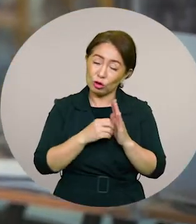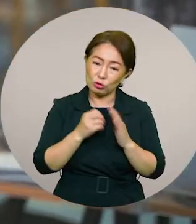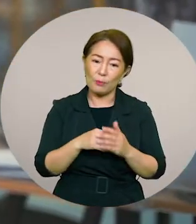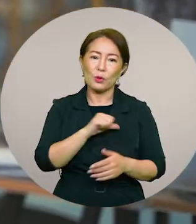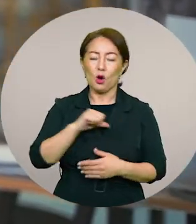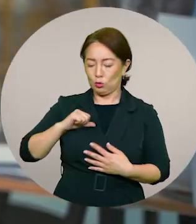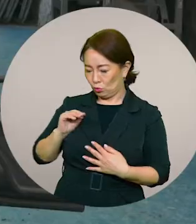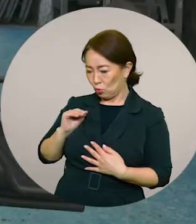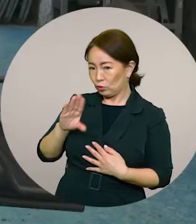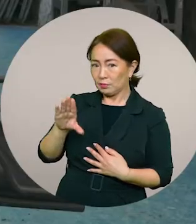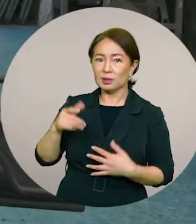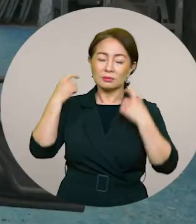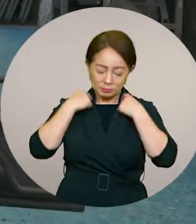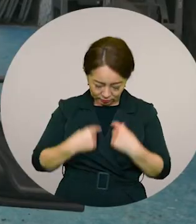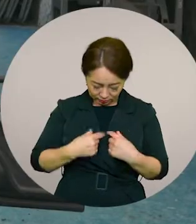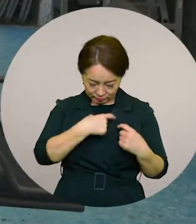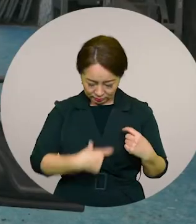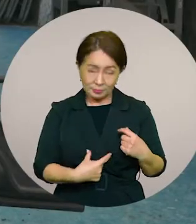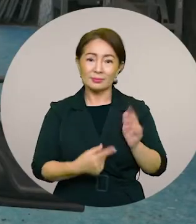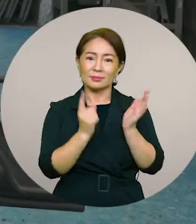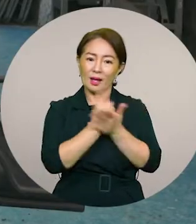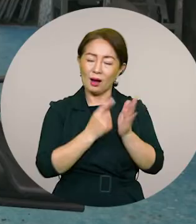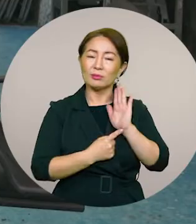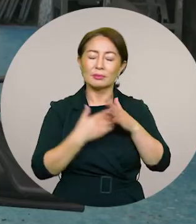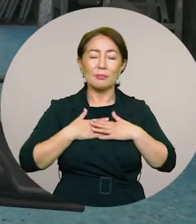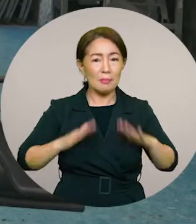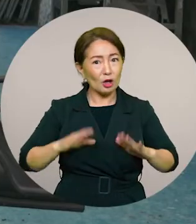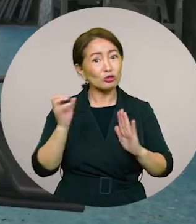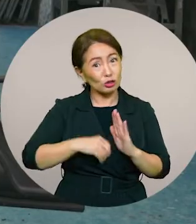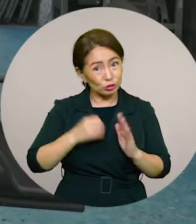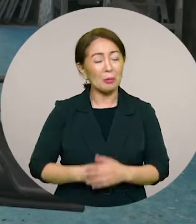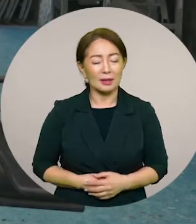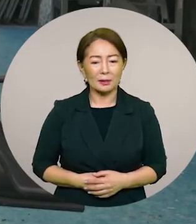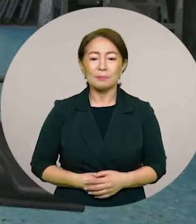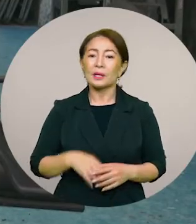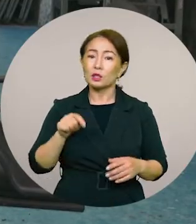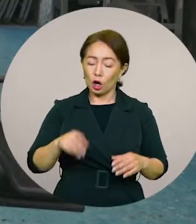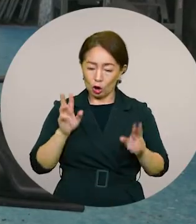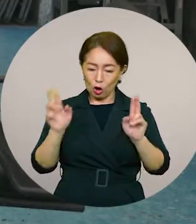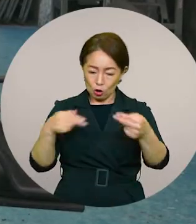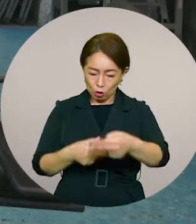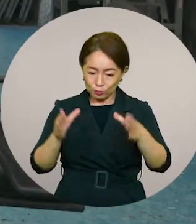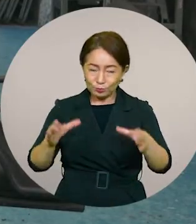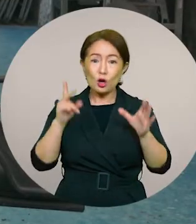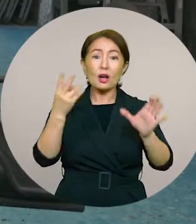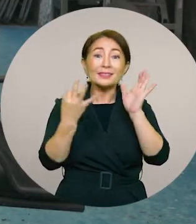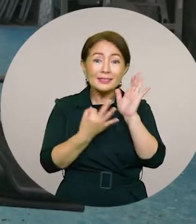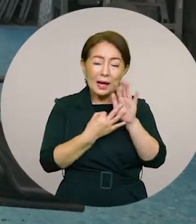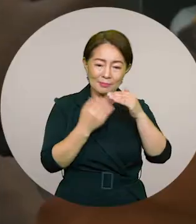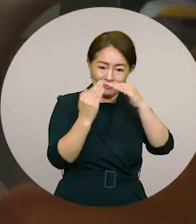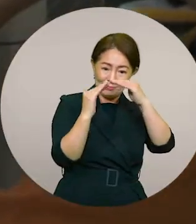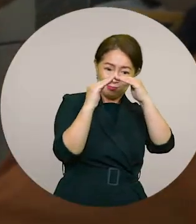өөрийнхөө үнэмлэх баажийг бол байнга авчиж явах хэрэгтэй юм байна. За тэгээ энэ 28 дугаар хорогдох байран дээр